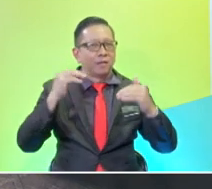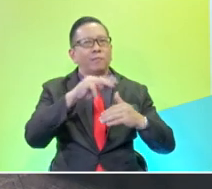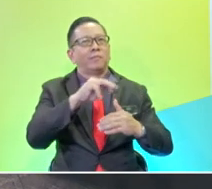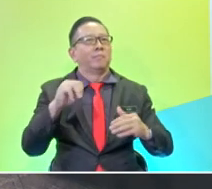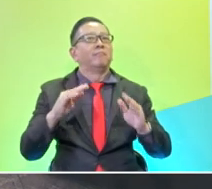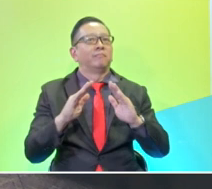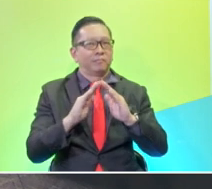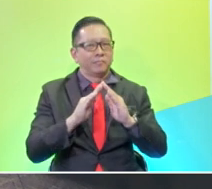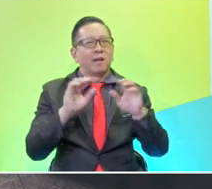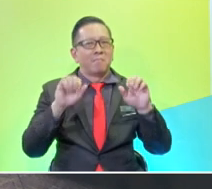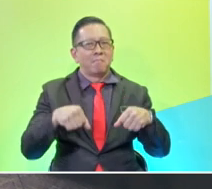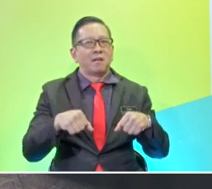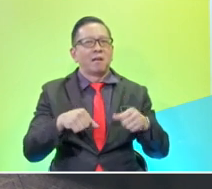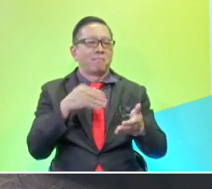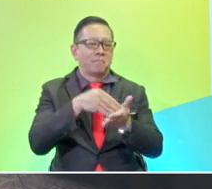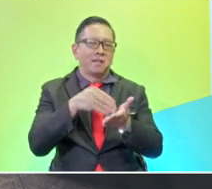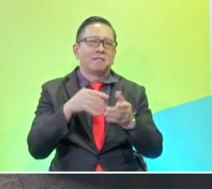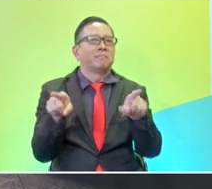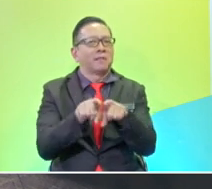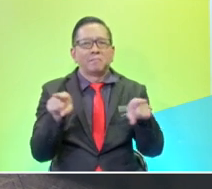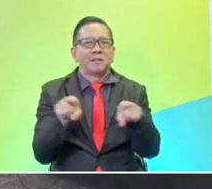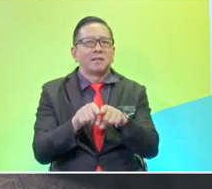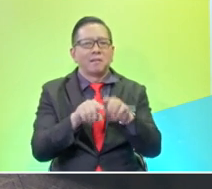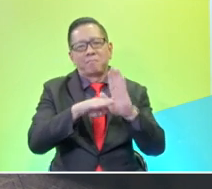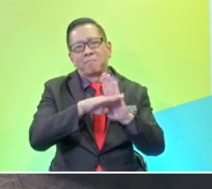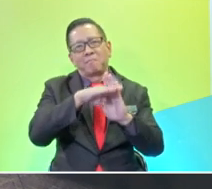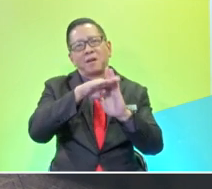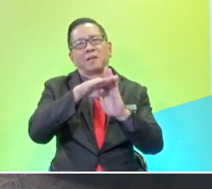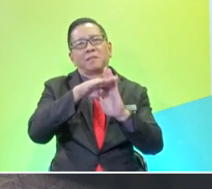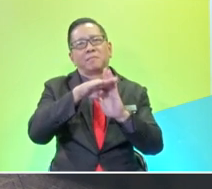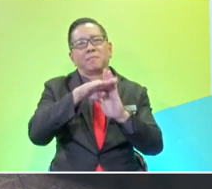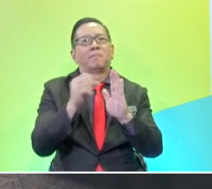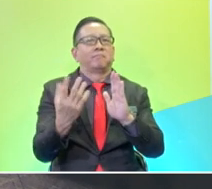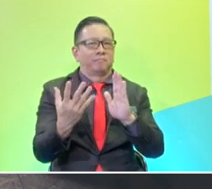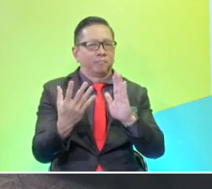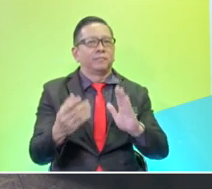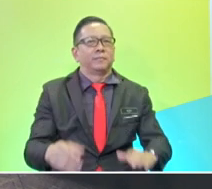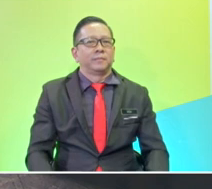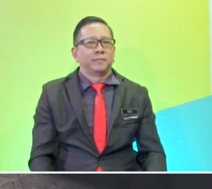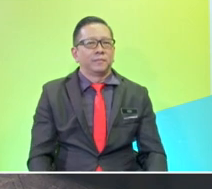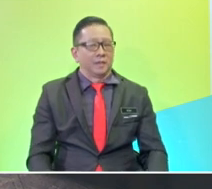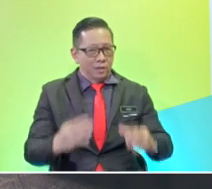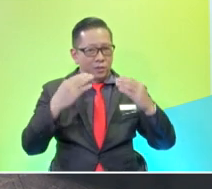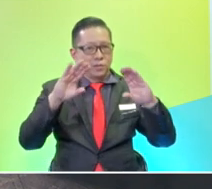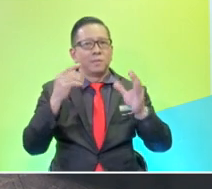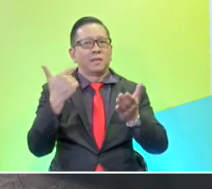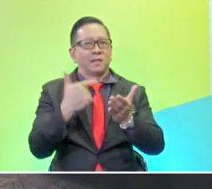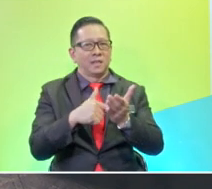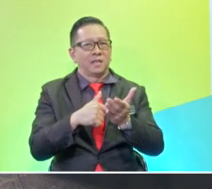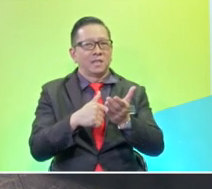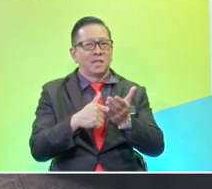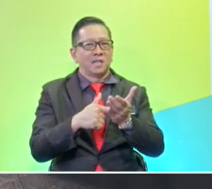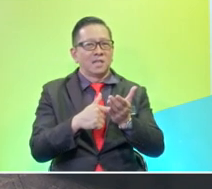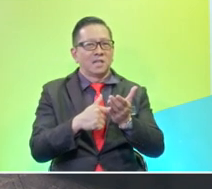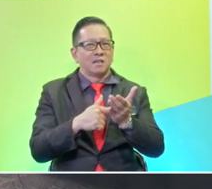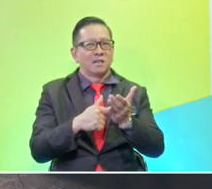pun boleh membilang sama-sama kita kirim Baki eh berapa ah jadi sekali kali ini Cikgu